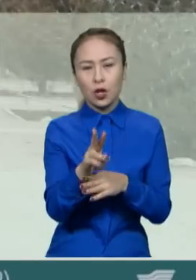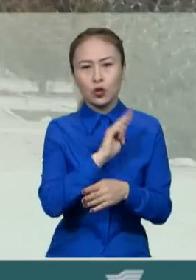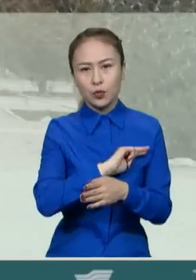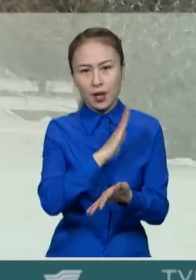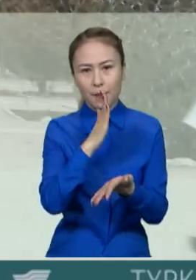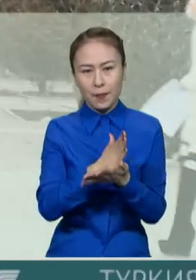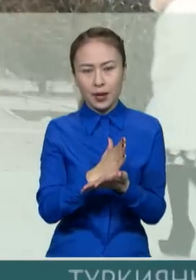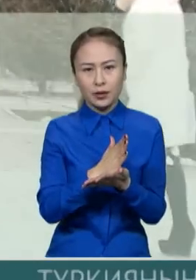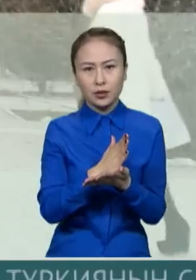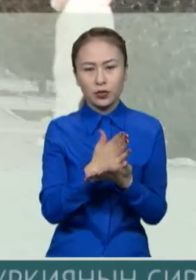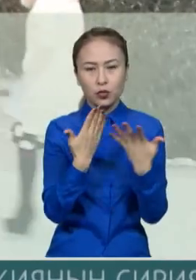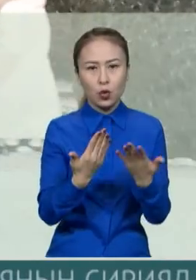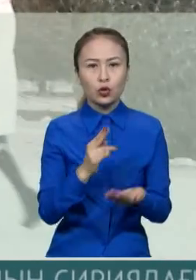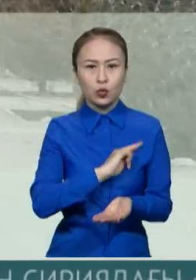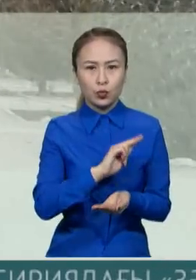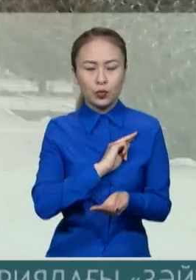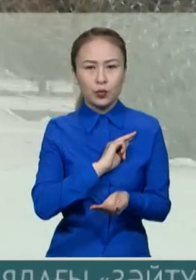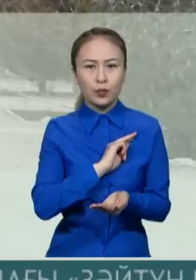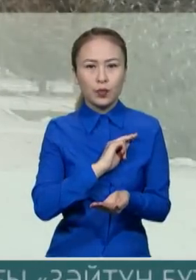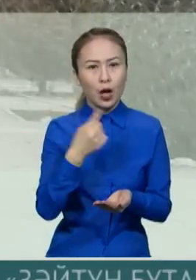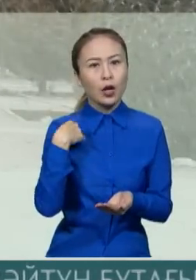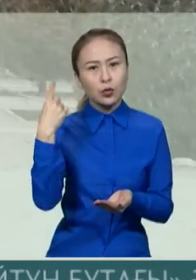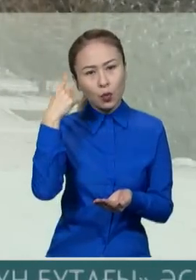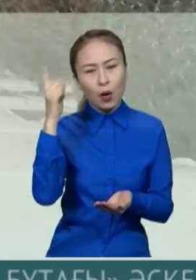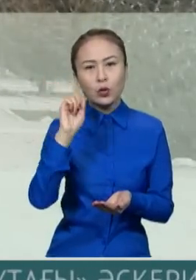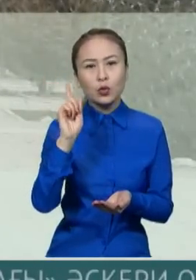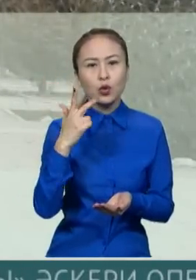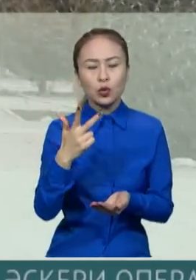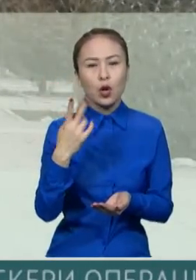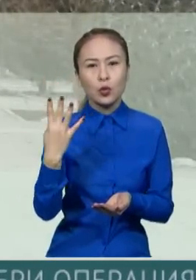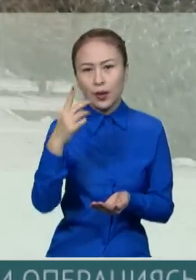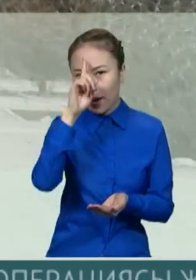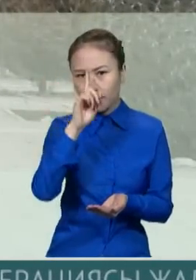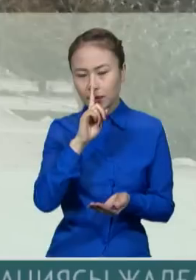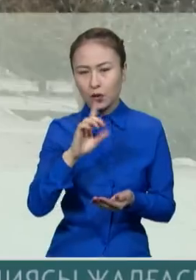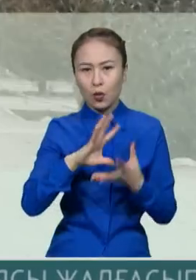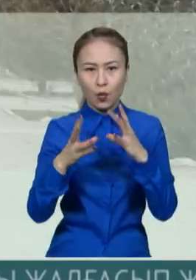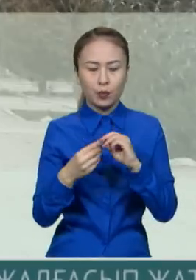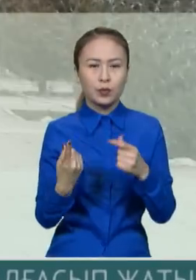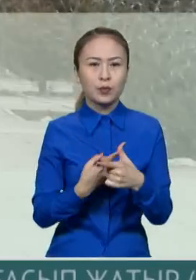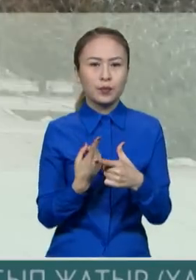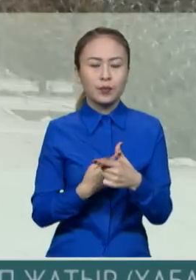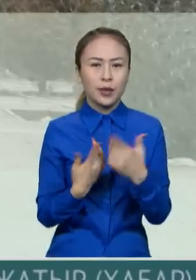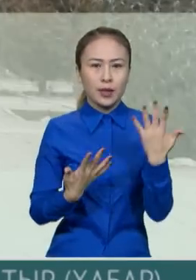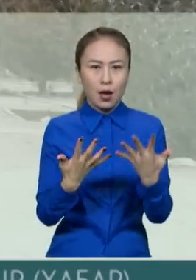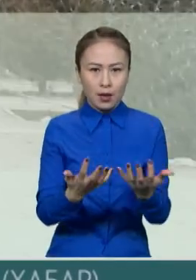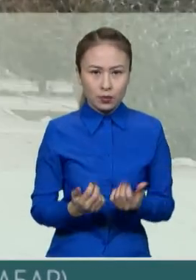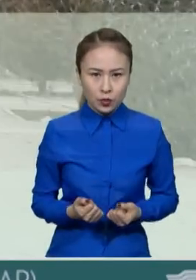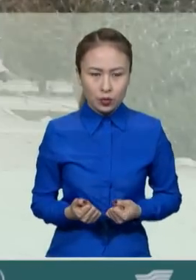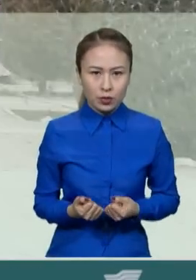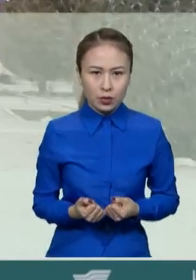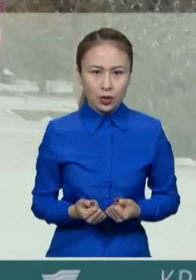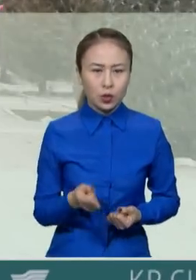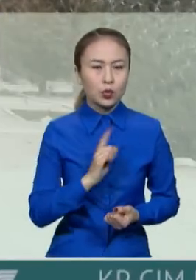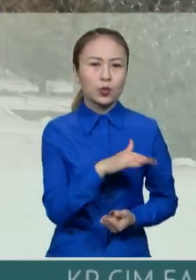жұмыстары бар. Сол жұмыстарды мен ойлап отырмын, 3-4 айдың көлемінде қолымызға алатын болсақ, осы жыл